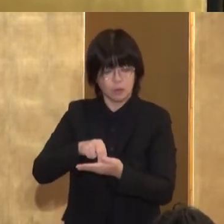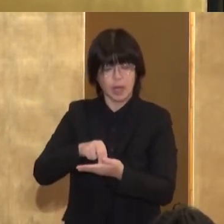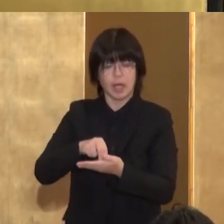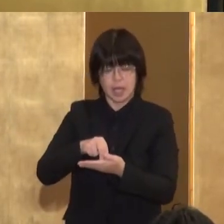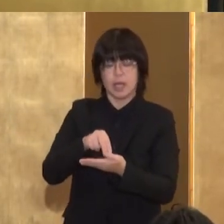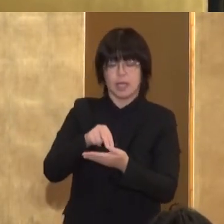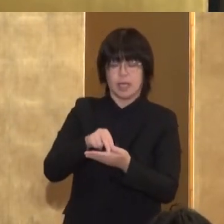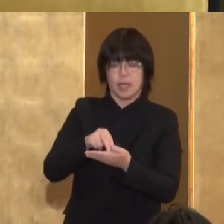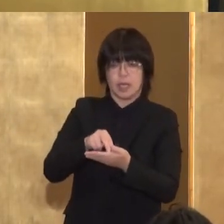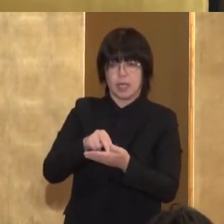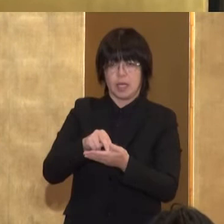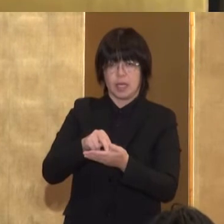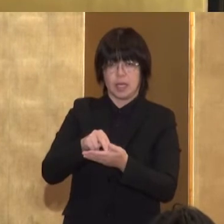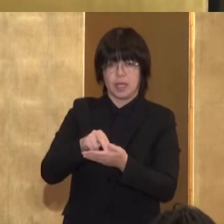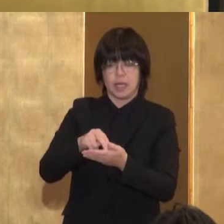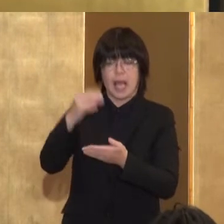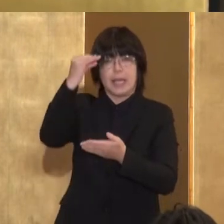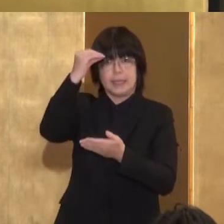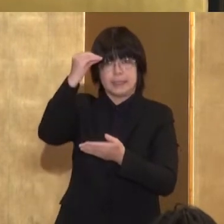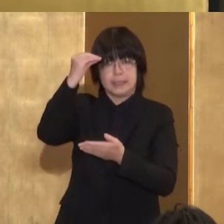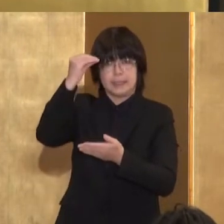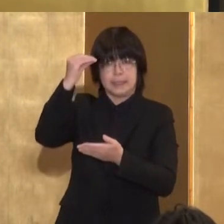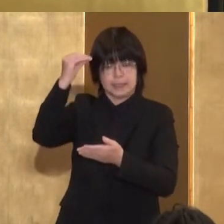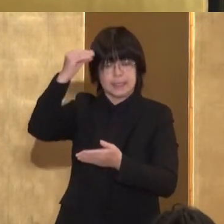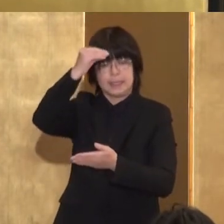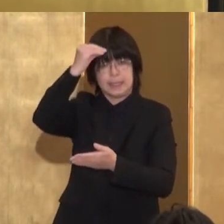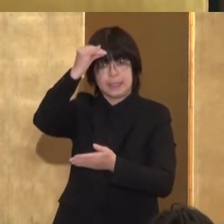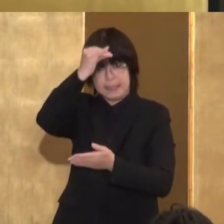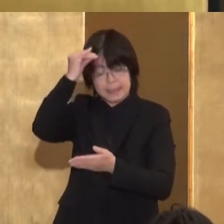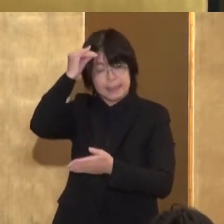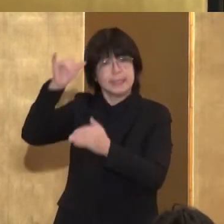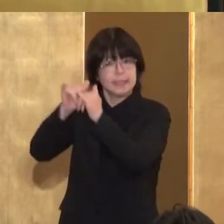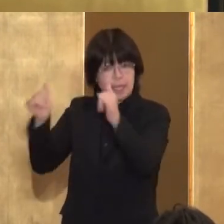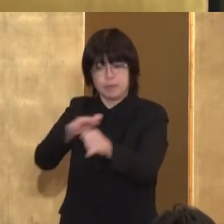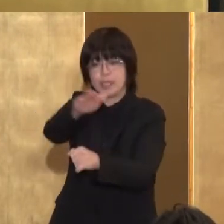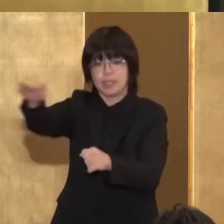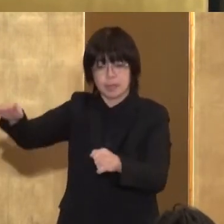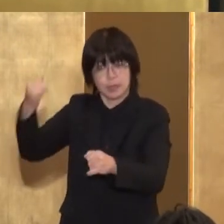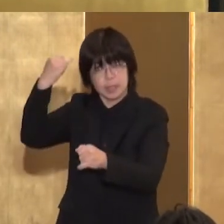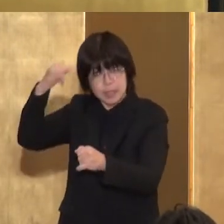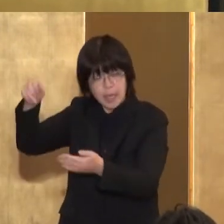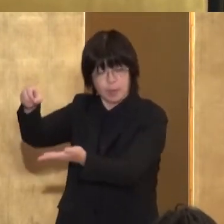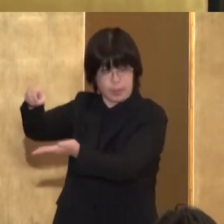在有識者の皆様にご議論をいただいているところであります。